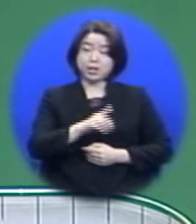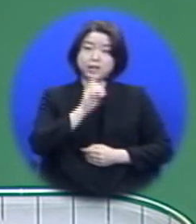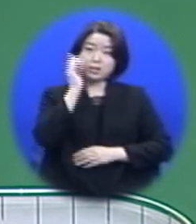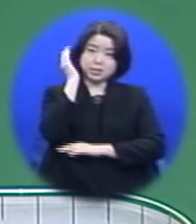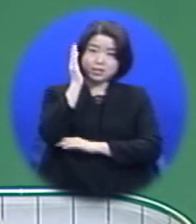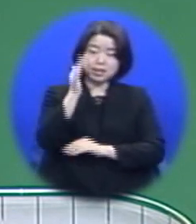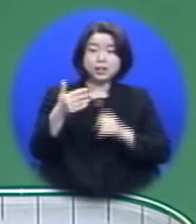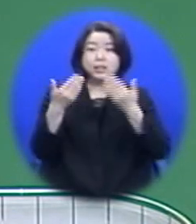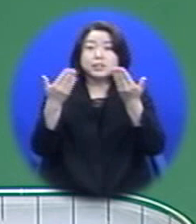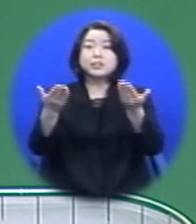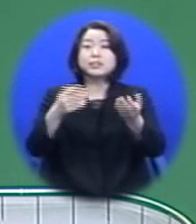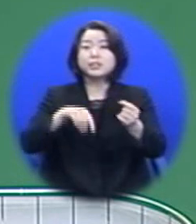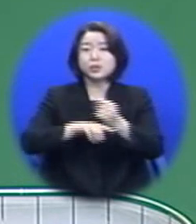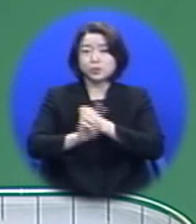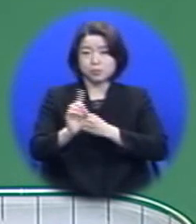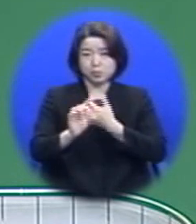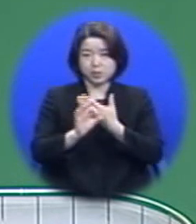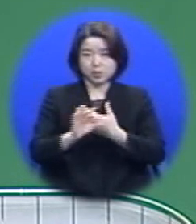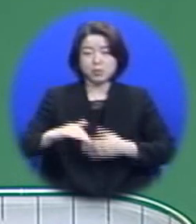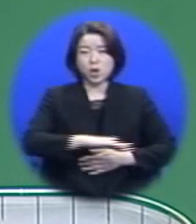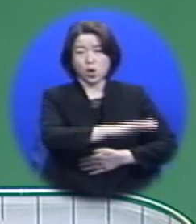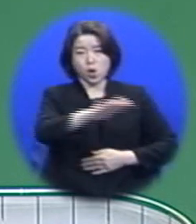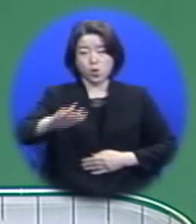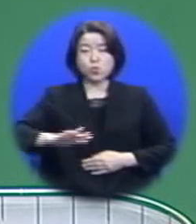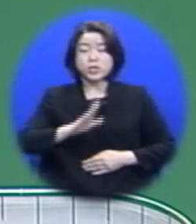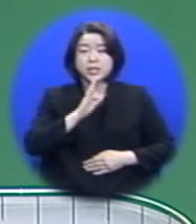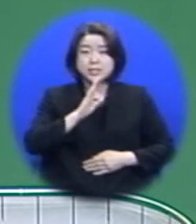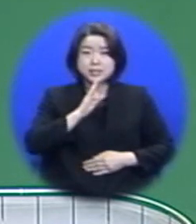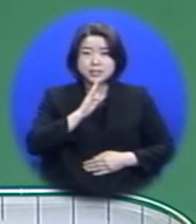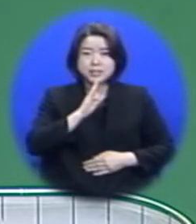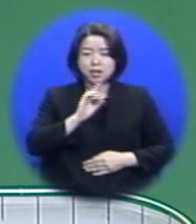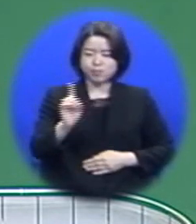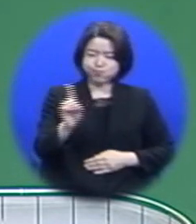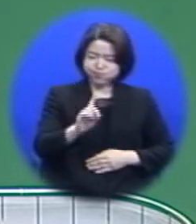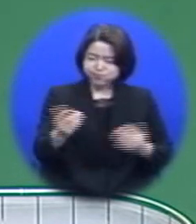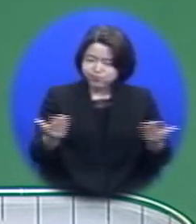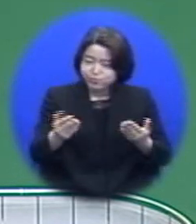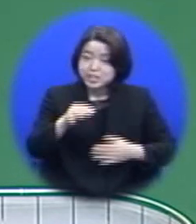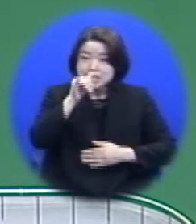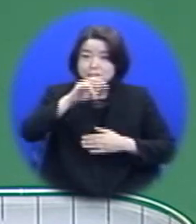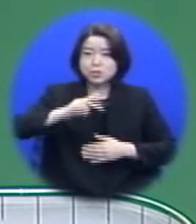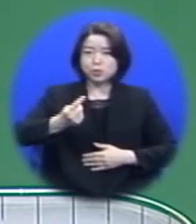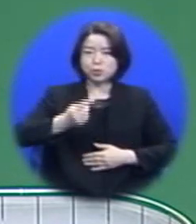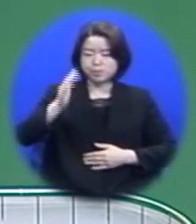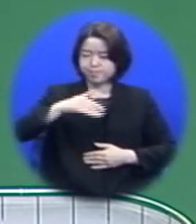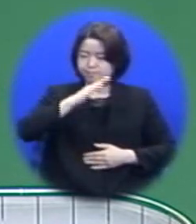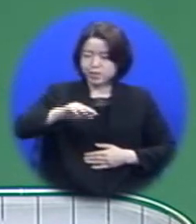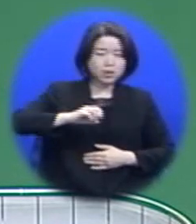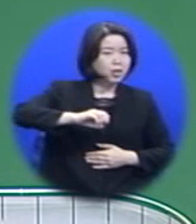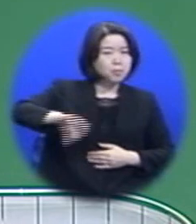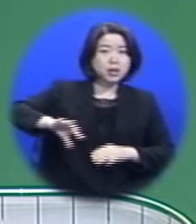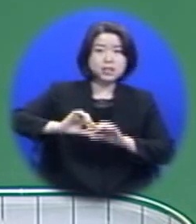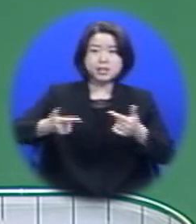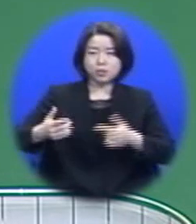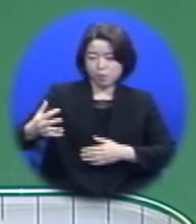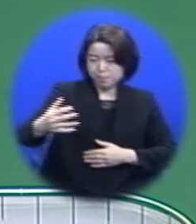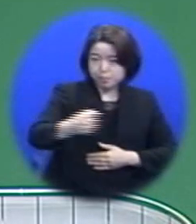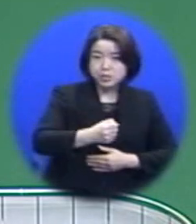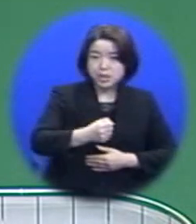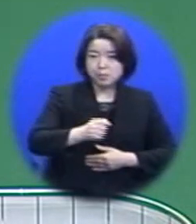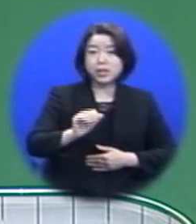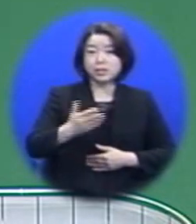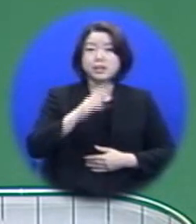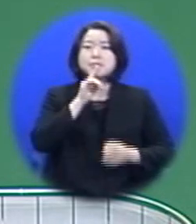드리는 이유는 우리가 진짜 무슨 일이 있어도 절대 놓치지 않고 붙잡아야 될